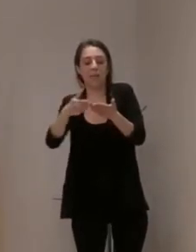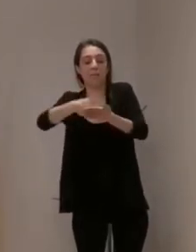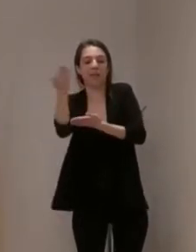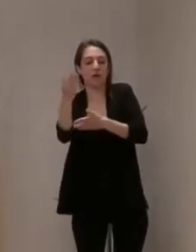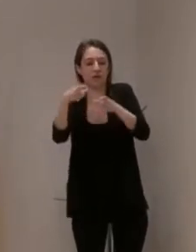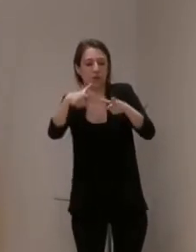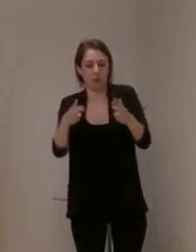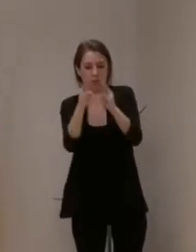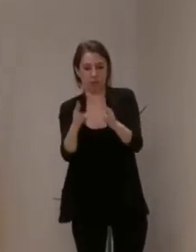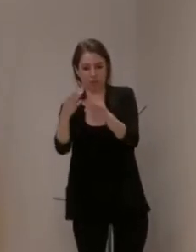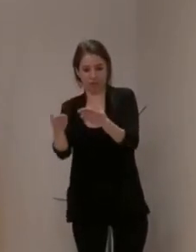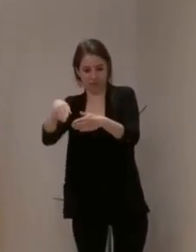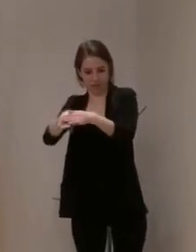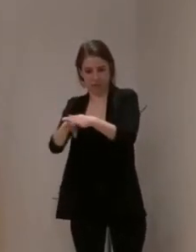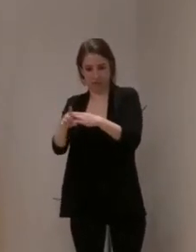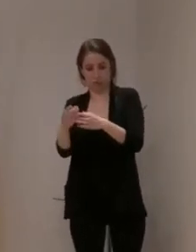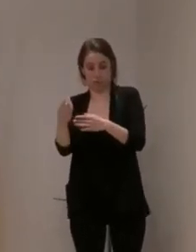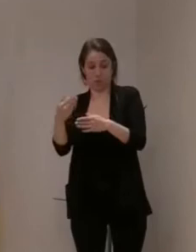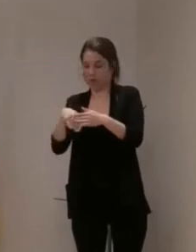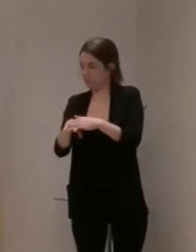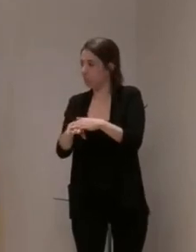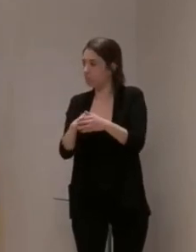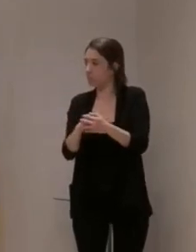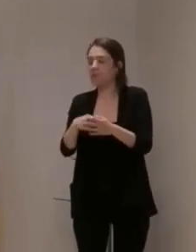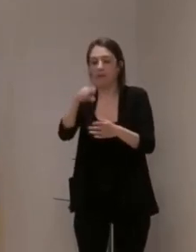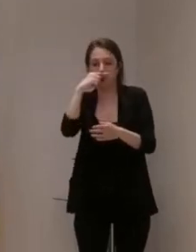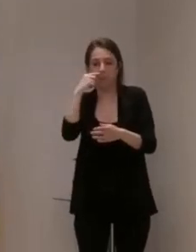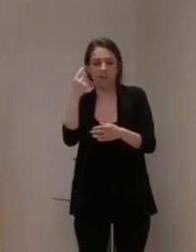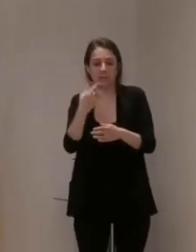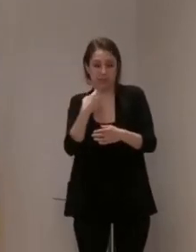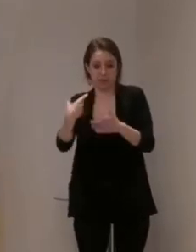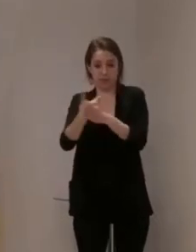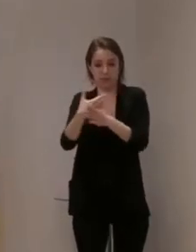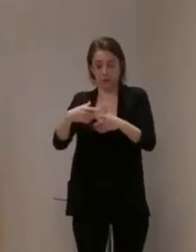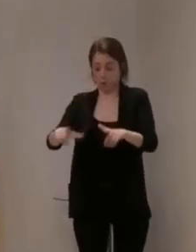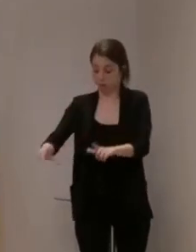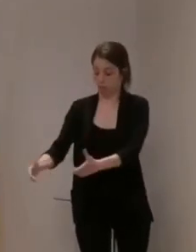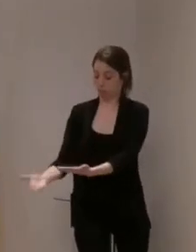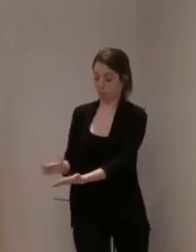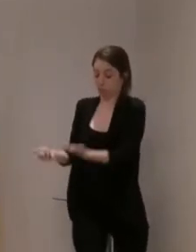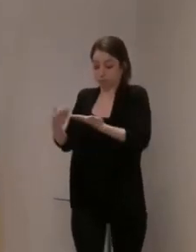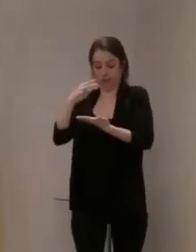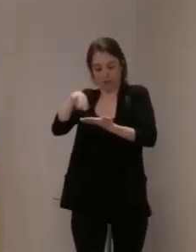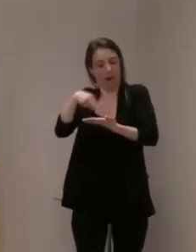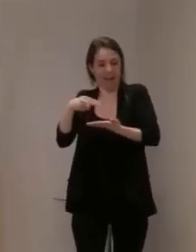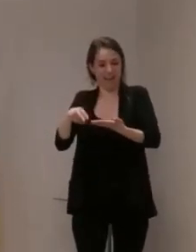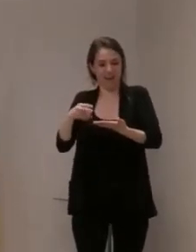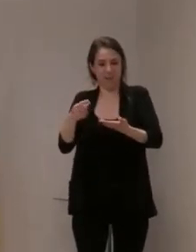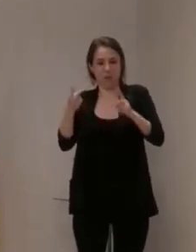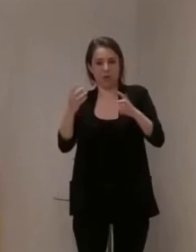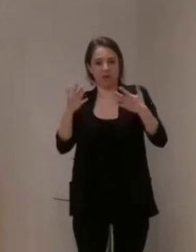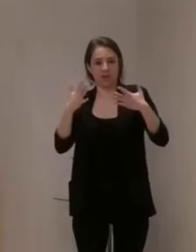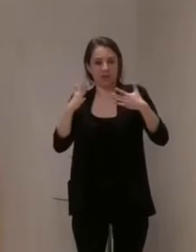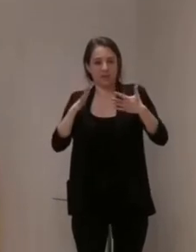Llavors agafaves un tros de paper d'aquell, els homes sempre ho expliquen, i llegien. Estaven tranquils allà